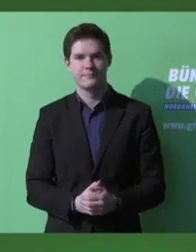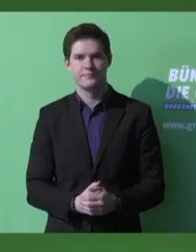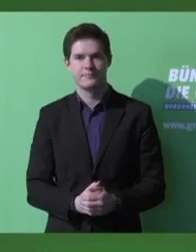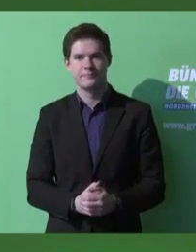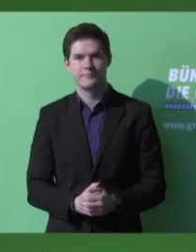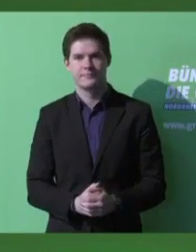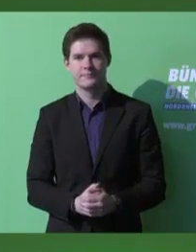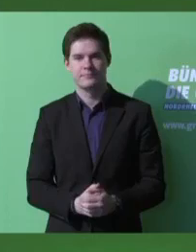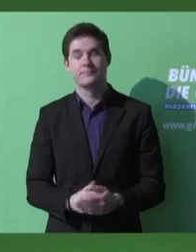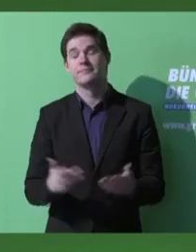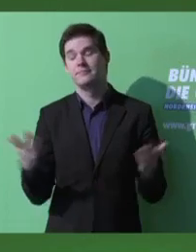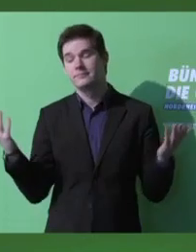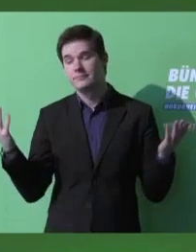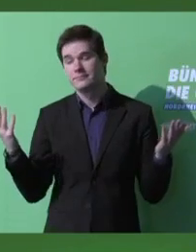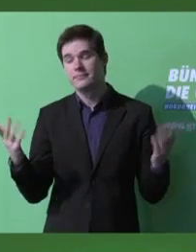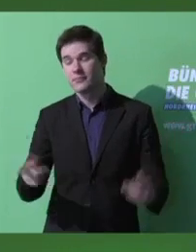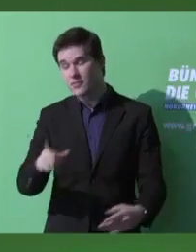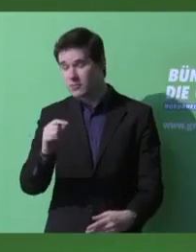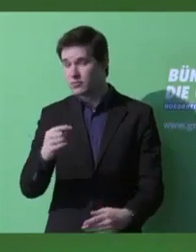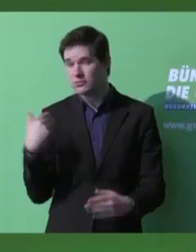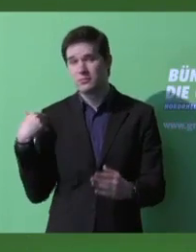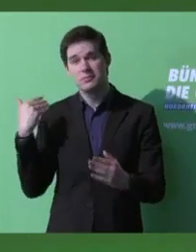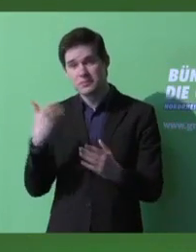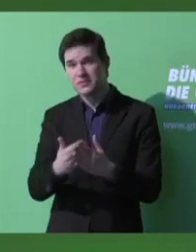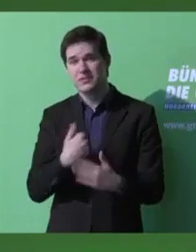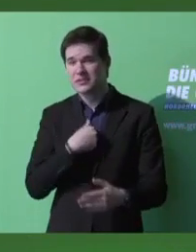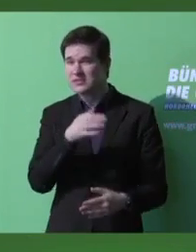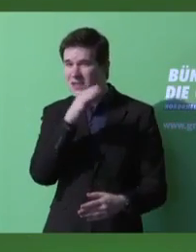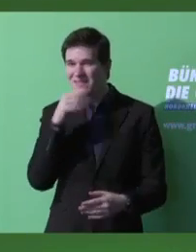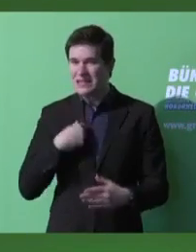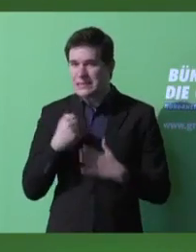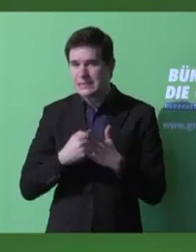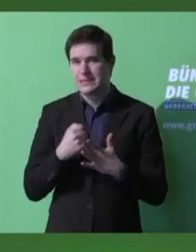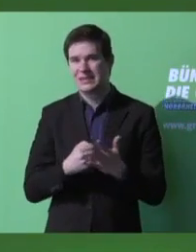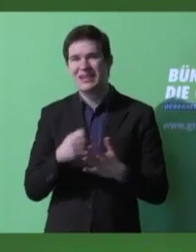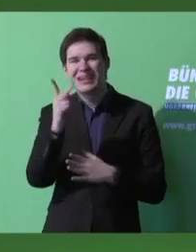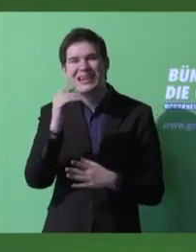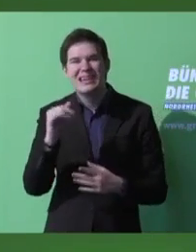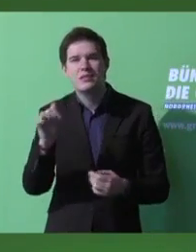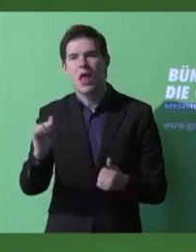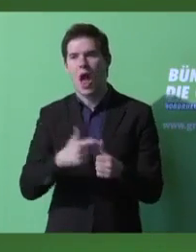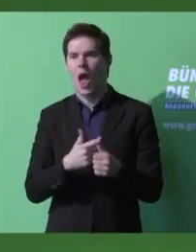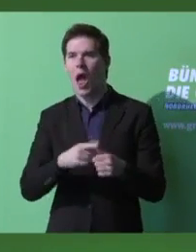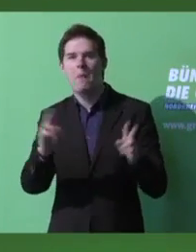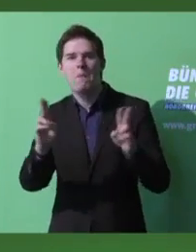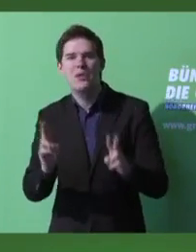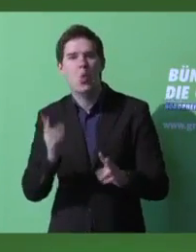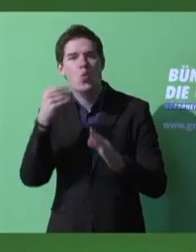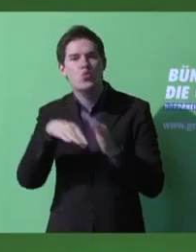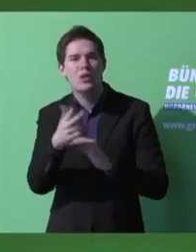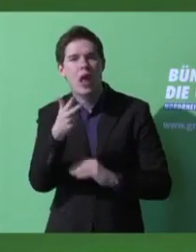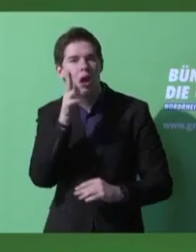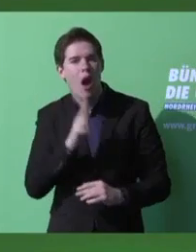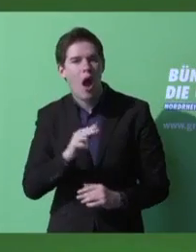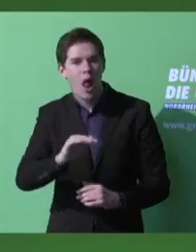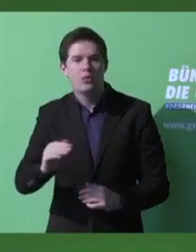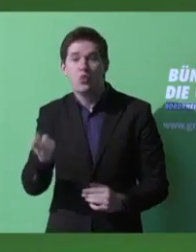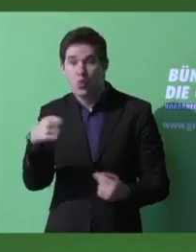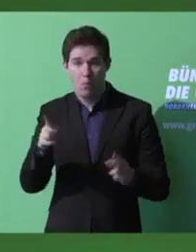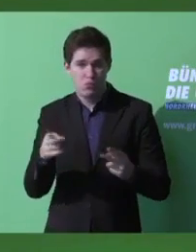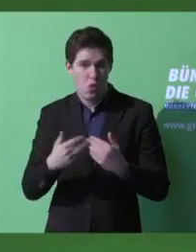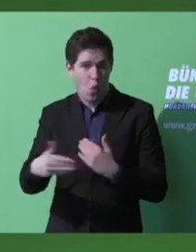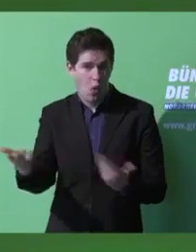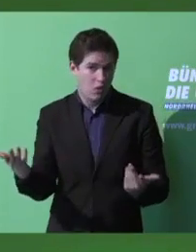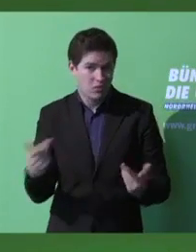Und wir haben in einer beispiellosen Aufholjagd im Bereich der Kitas und der Betreuung unter 3, da kommen wir ja noch zu, haben wir